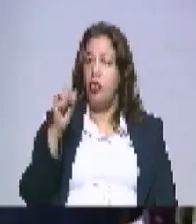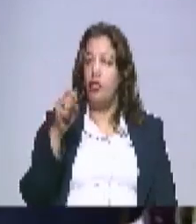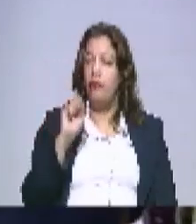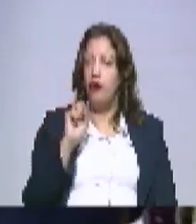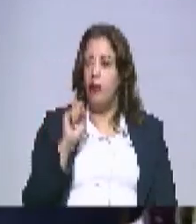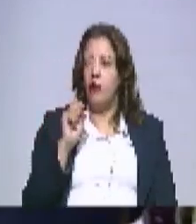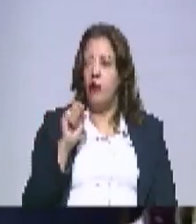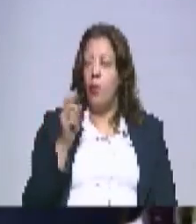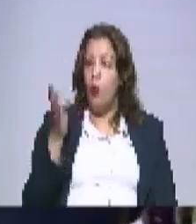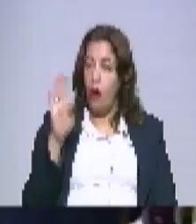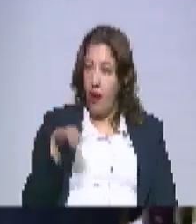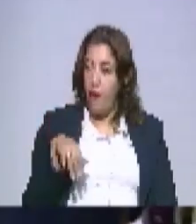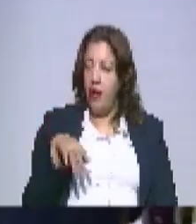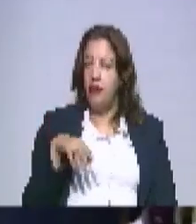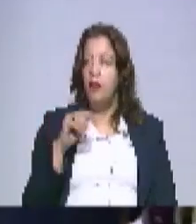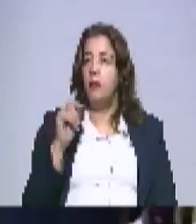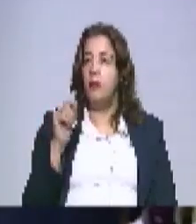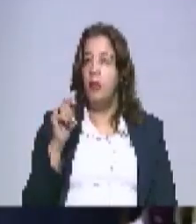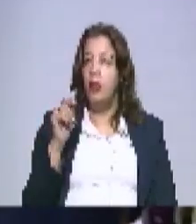كويس؟